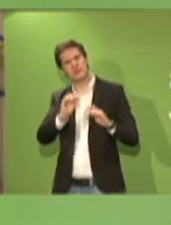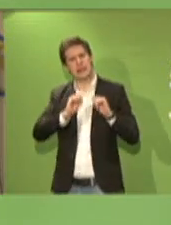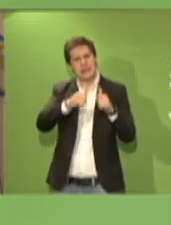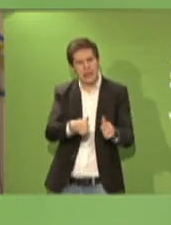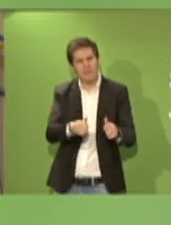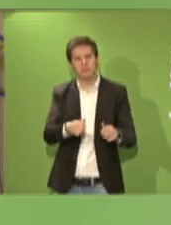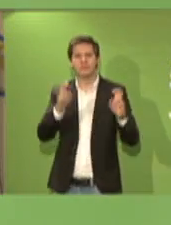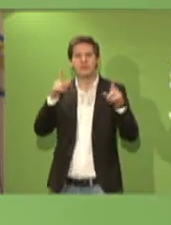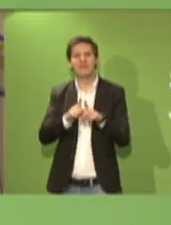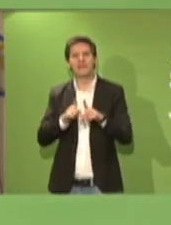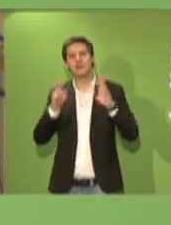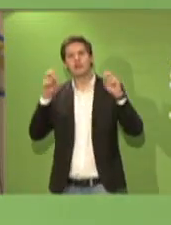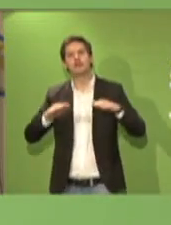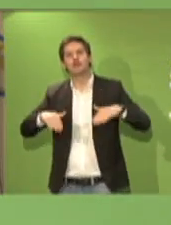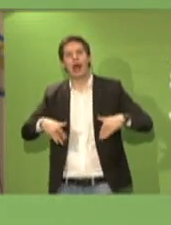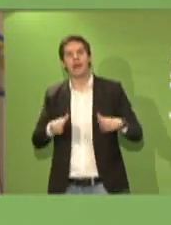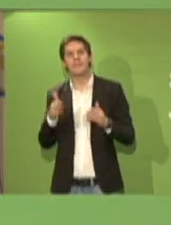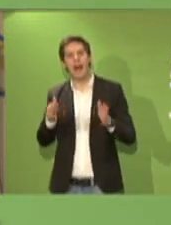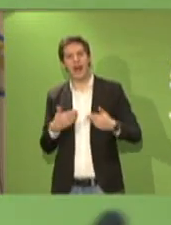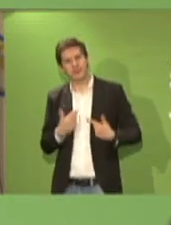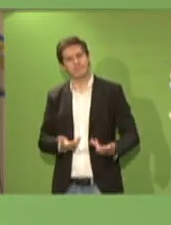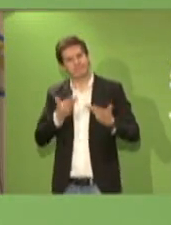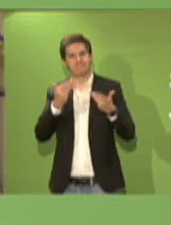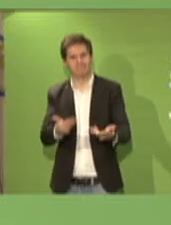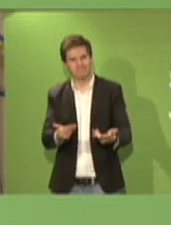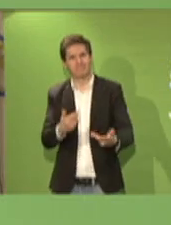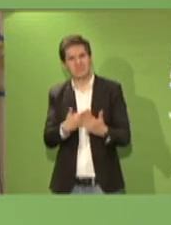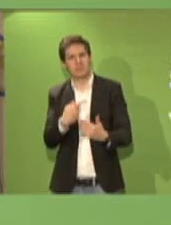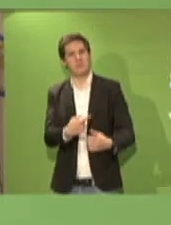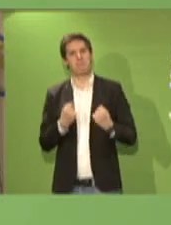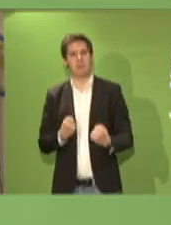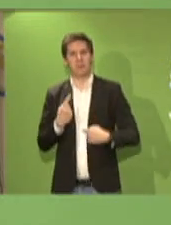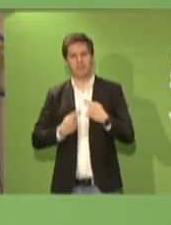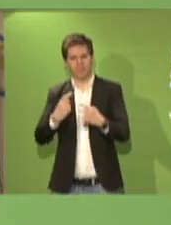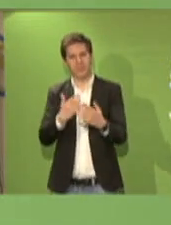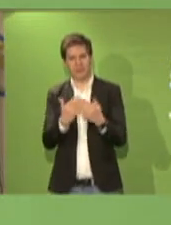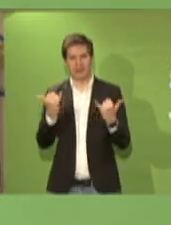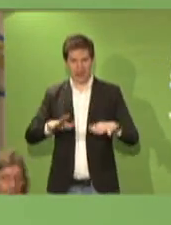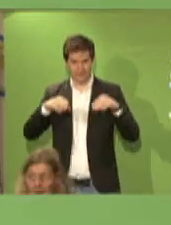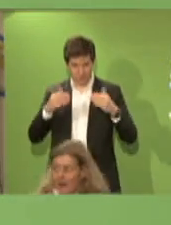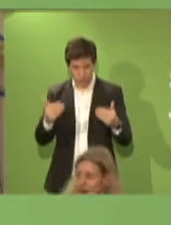kleines Starterpaket zukommen lassen. Und damit fangen wir jetzt auch an.